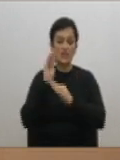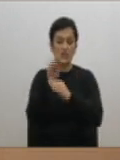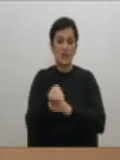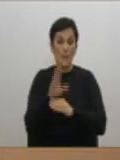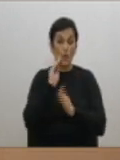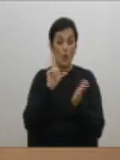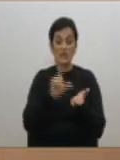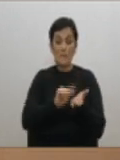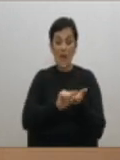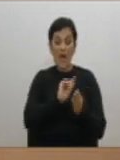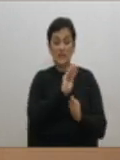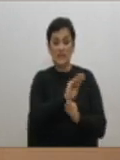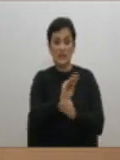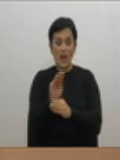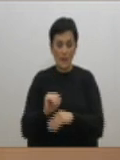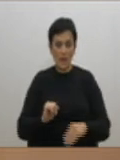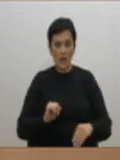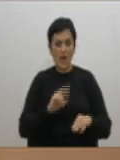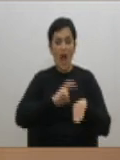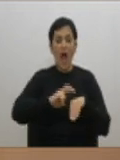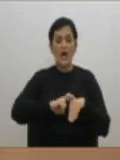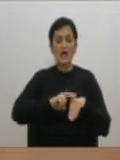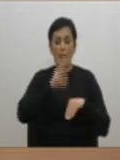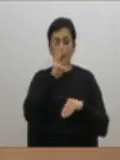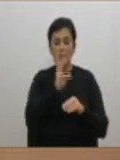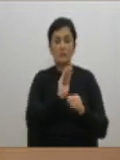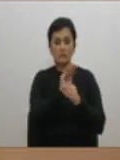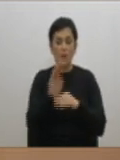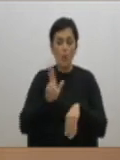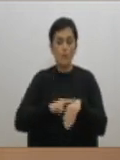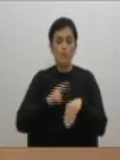იზრდება პენსიები, როდესაც იზრდება ექიმების ანაზღაურება,